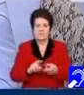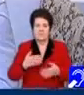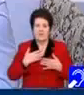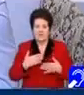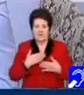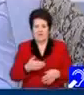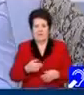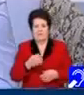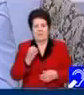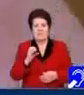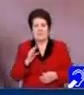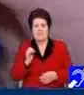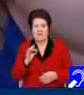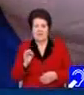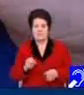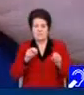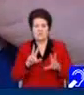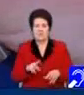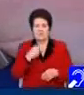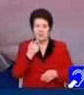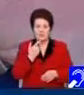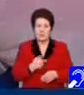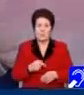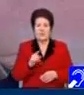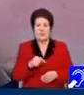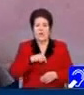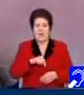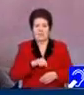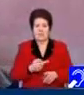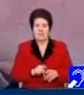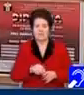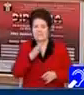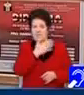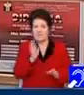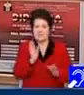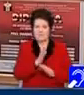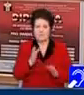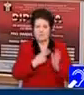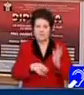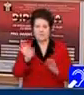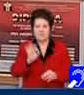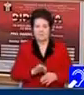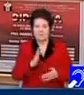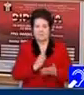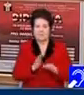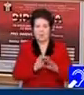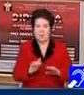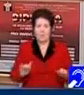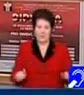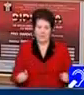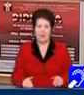respiratorii acute severe. Specialiștii spun că situația este caracteristică acestui sezon. 70% sunt